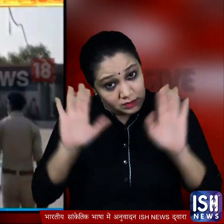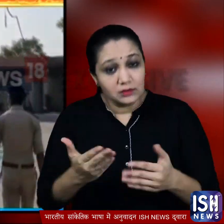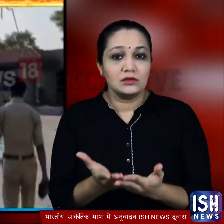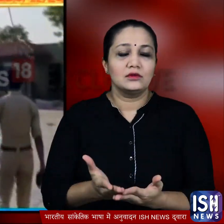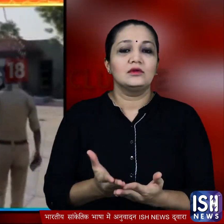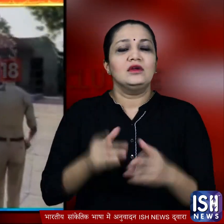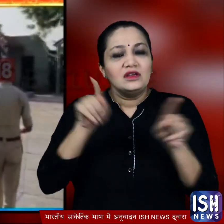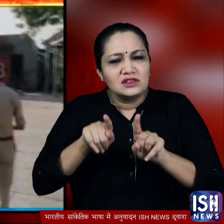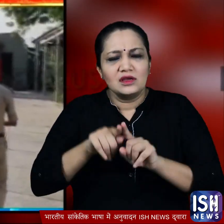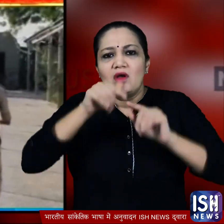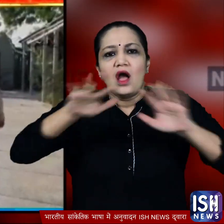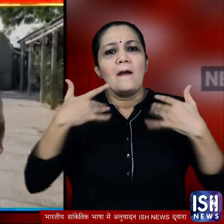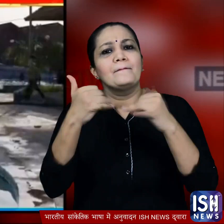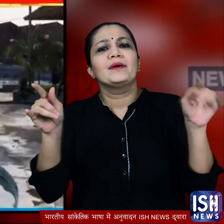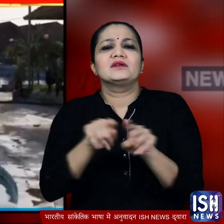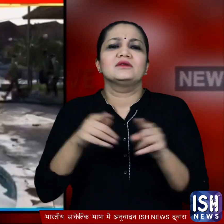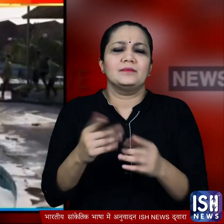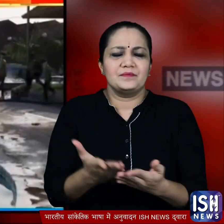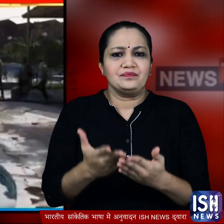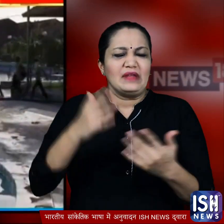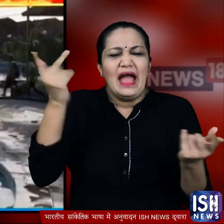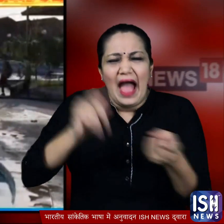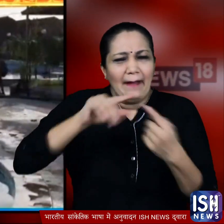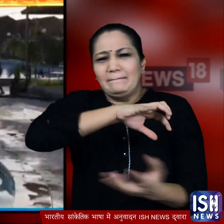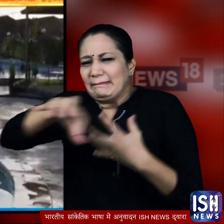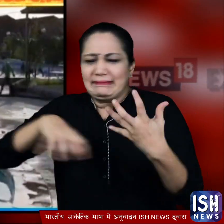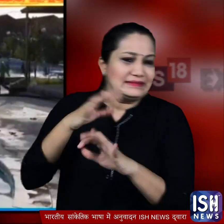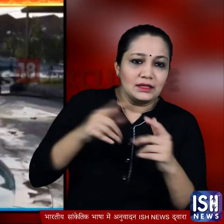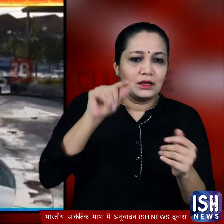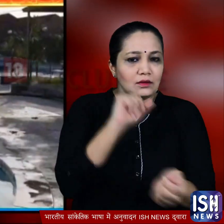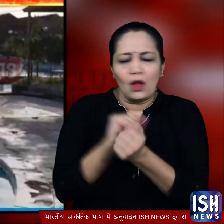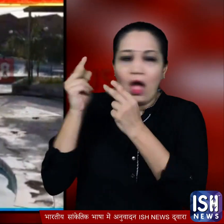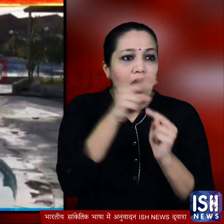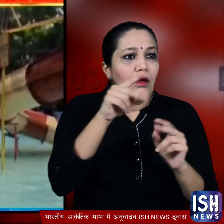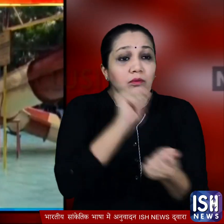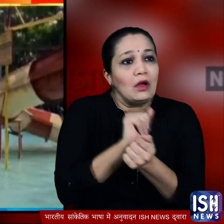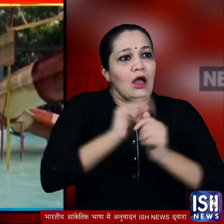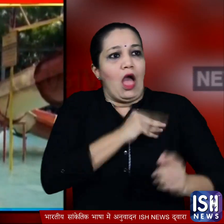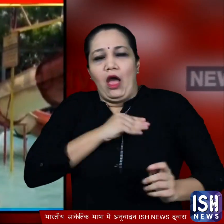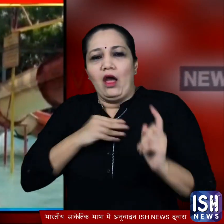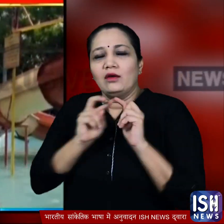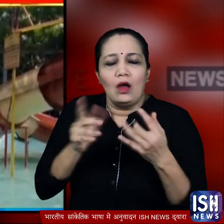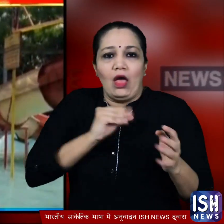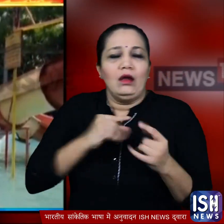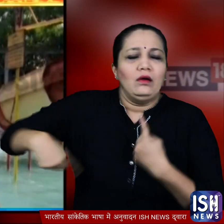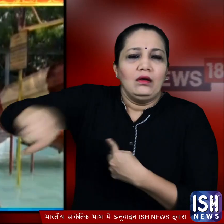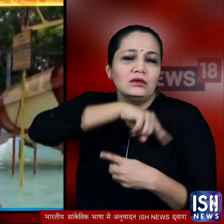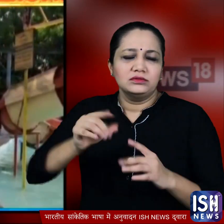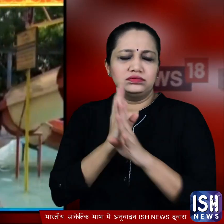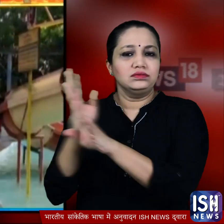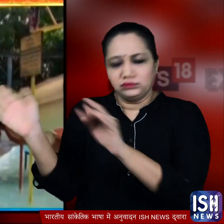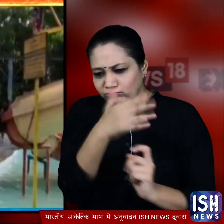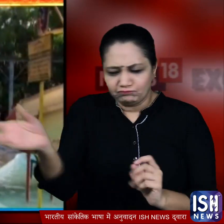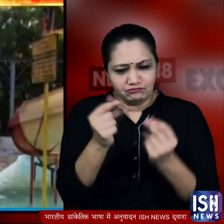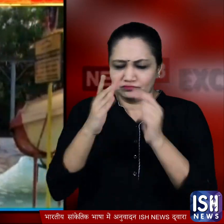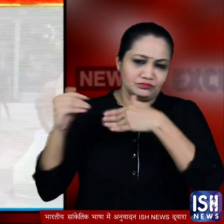दिखे, जिनके लिए पानी एक खेल बन गया। भगदड़ तब मची जब इन लोगों की नजर पुलिस वालों पर पड़ी। पुलिस को देखते ही वो घबरा गए। पुलिस वालों ने उन्हें